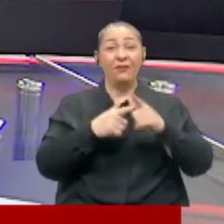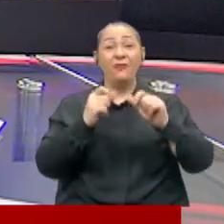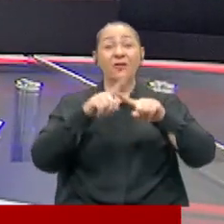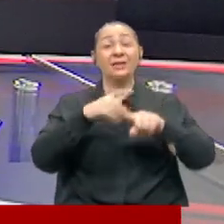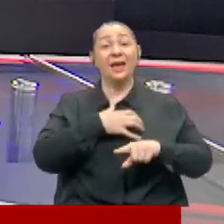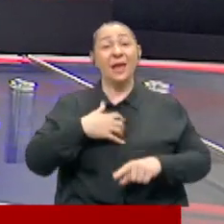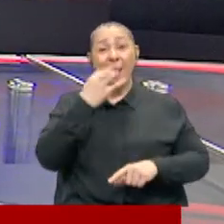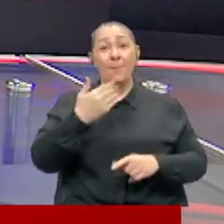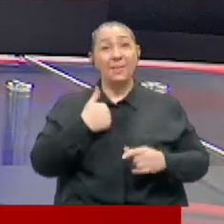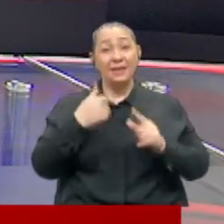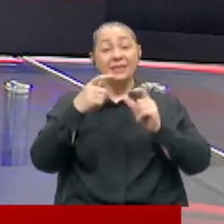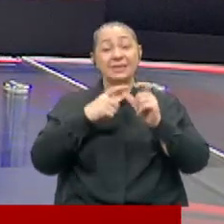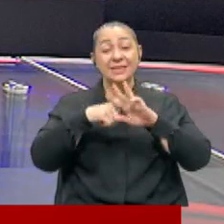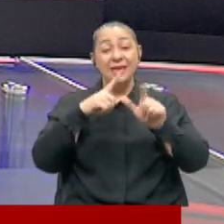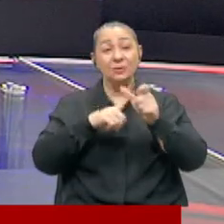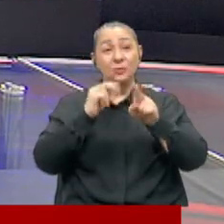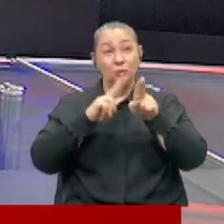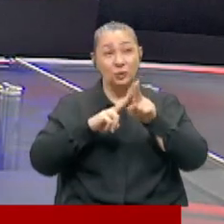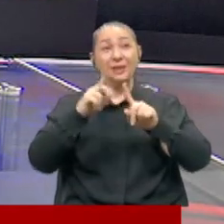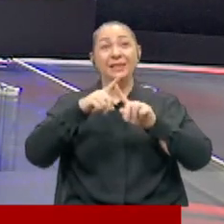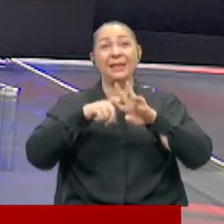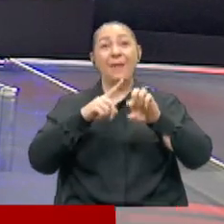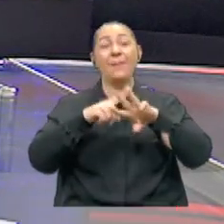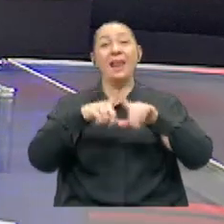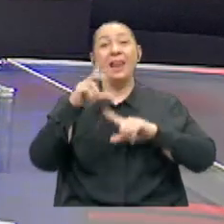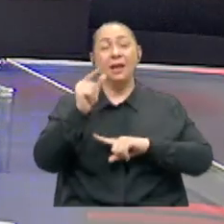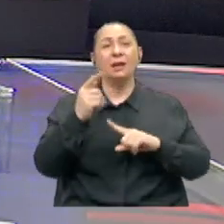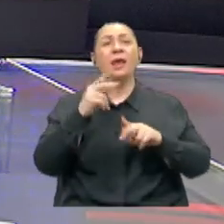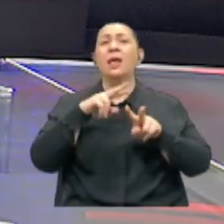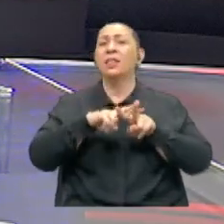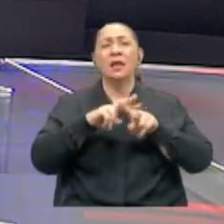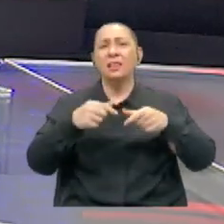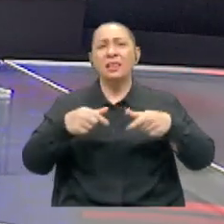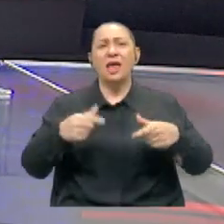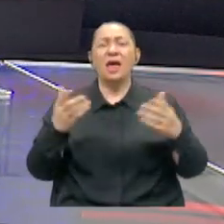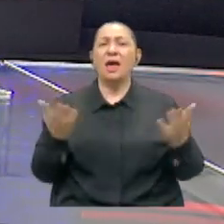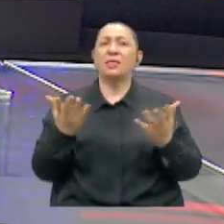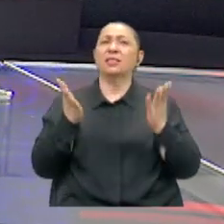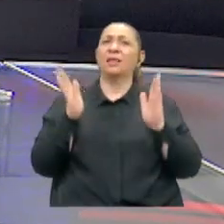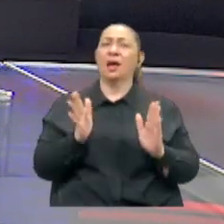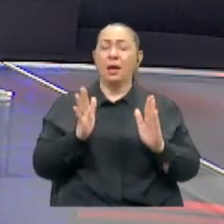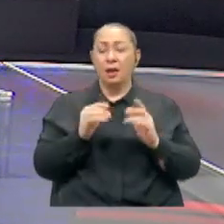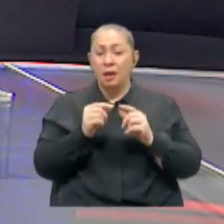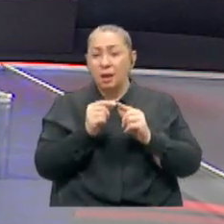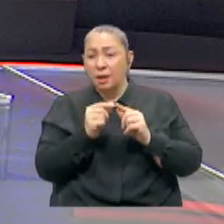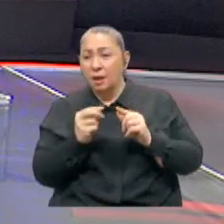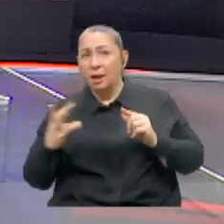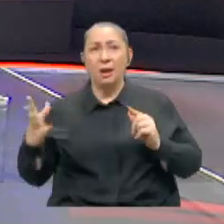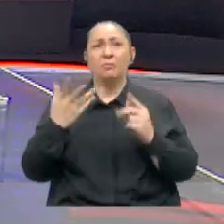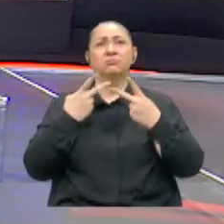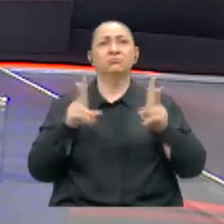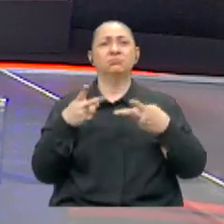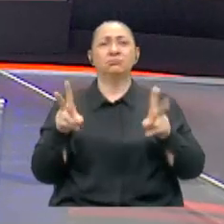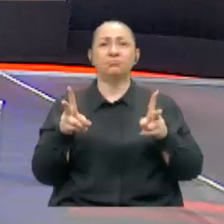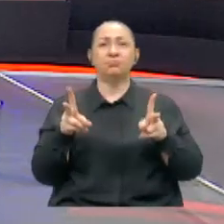FOX Ana Haber'de Siz Ben Selçuk Tepeli ve bugün etiketimiz de adeta dedik haritanın Arkasına o kadar çok şey yazılabilir